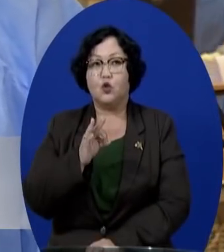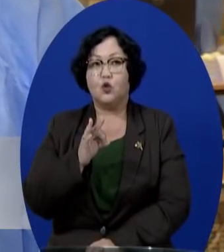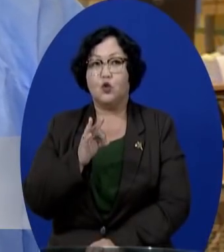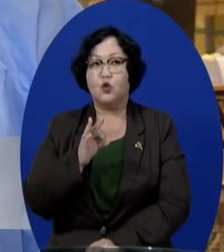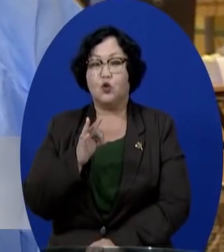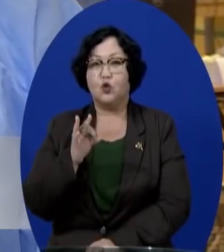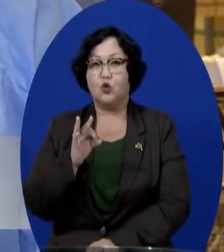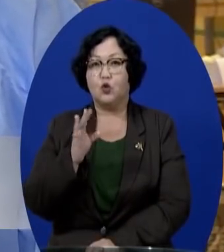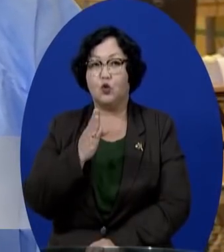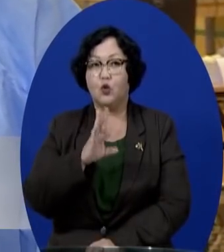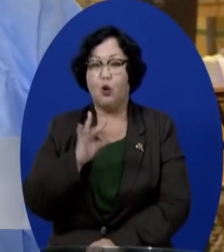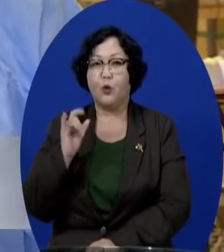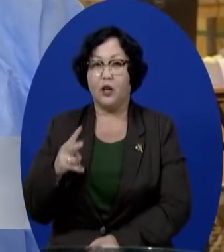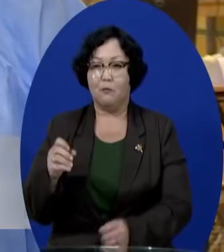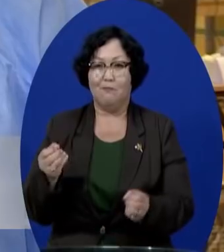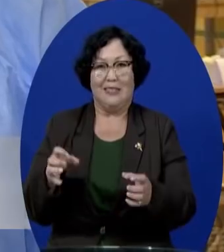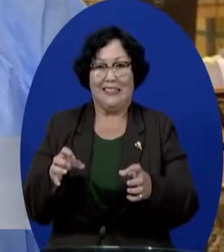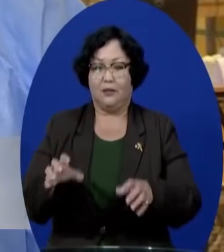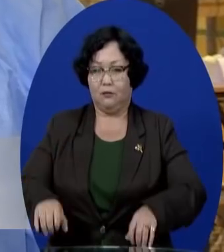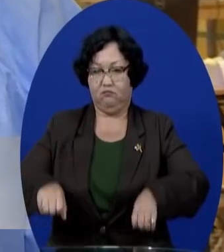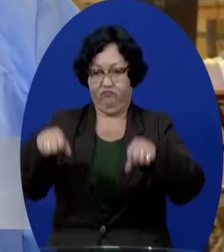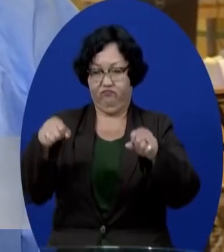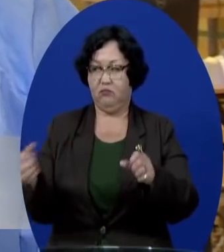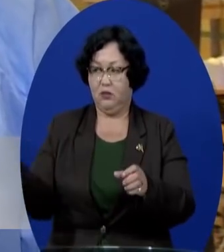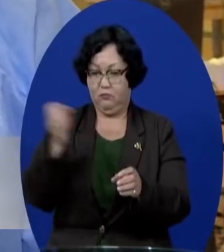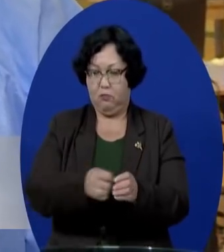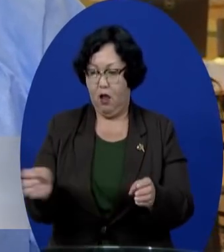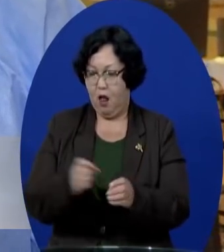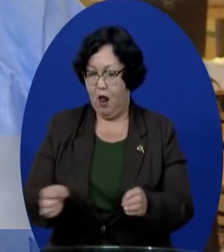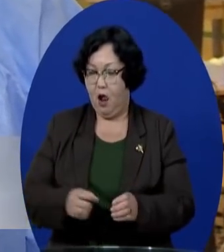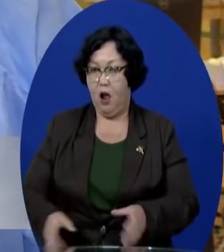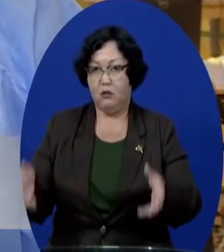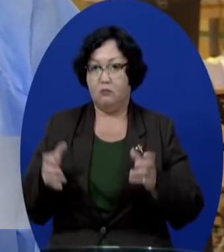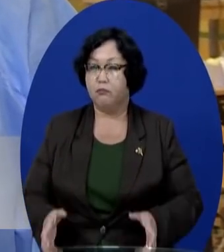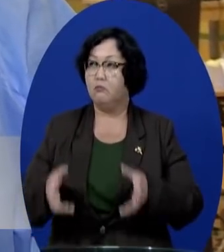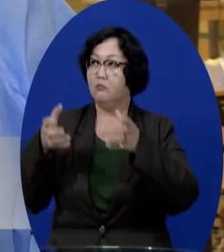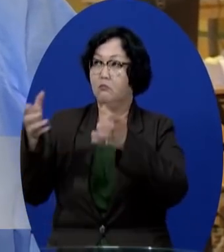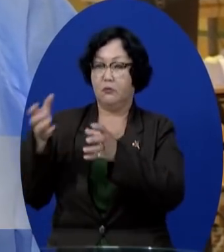алдгалах зөөврийн өргөчөөр авчираад өдөр өдрөөр нь аваад орой эргүүлээд яг